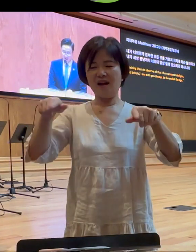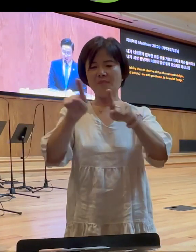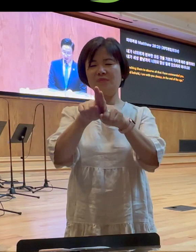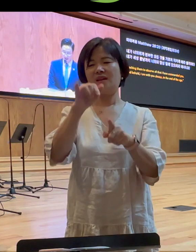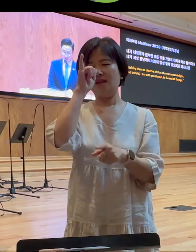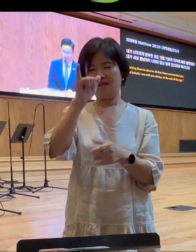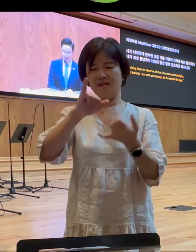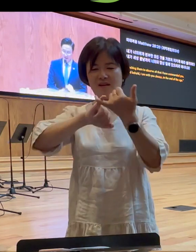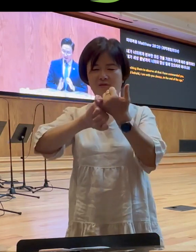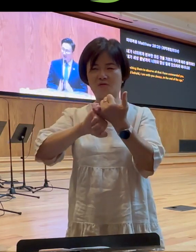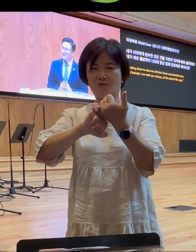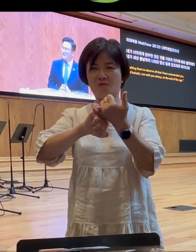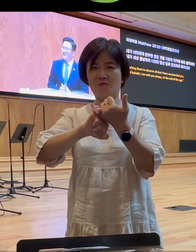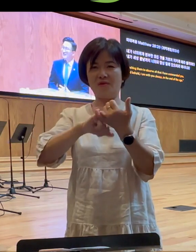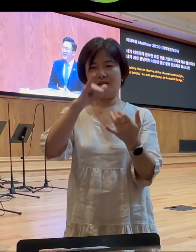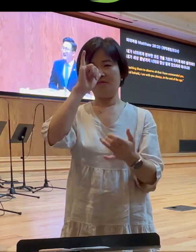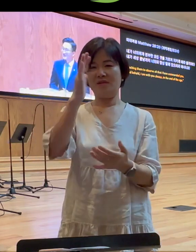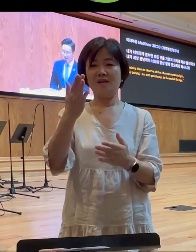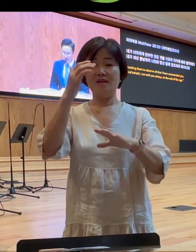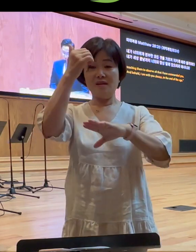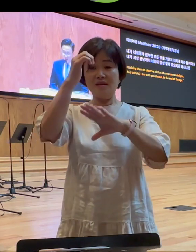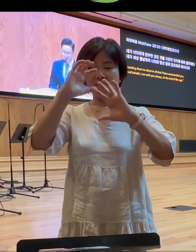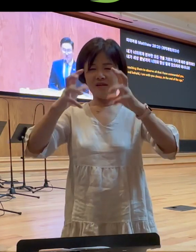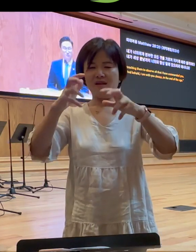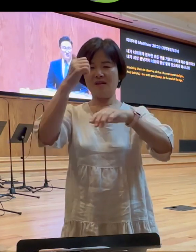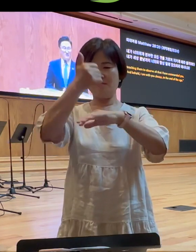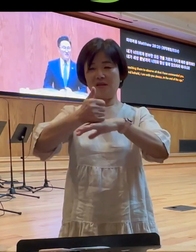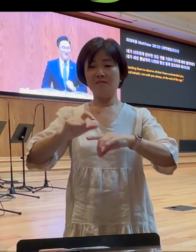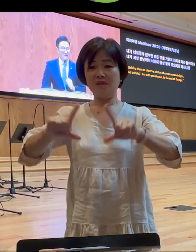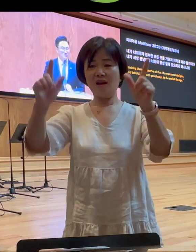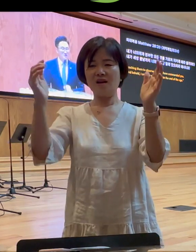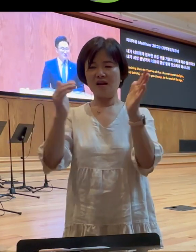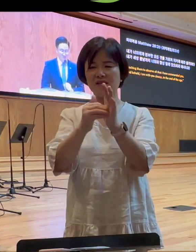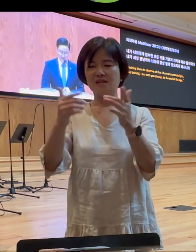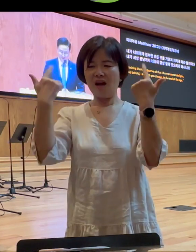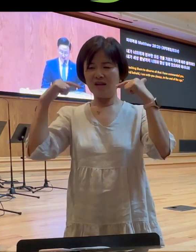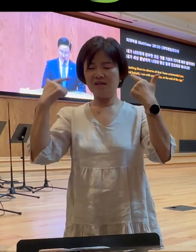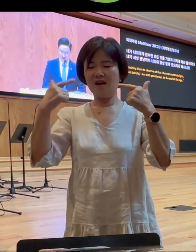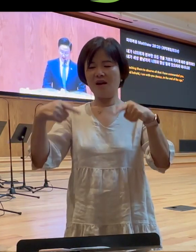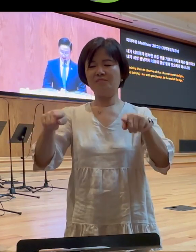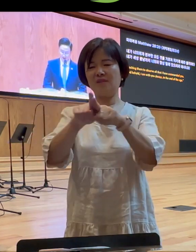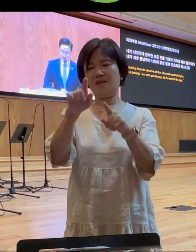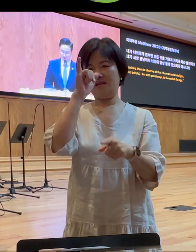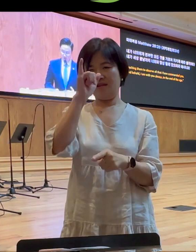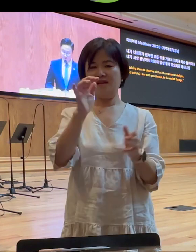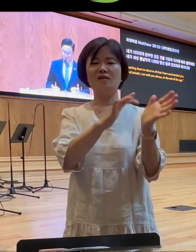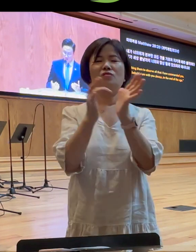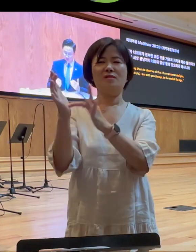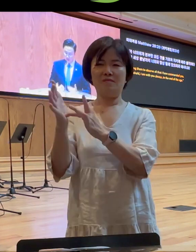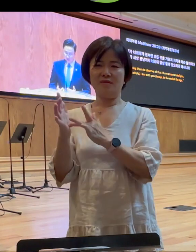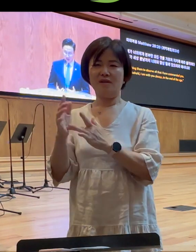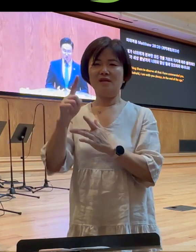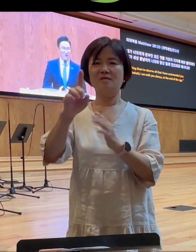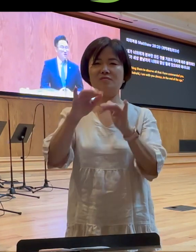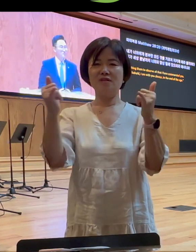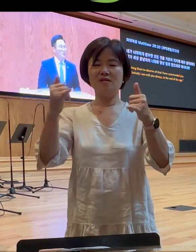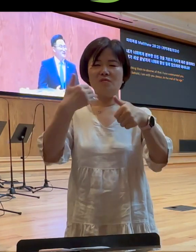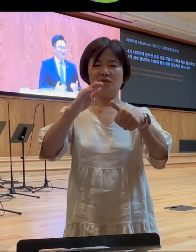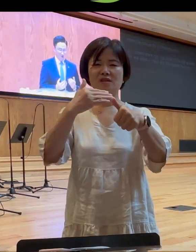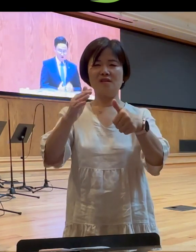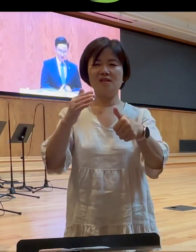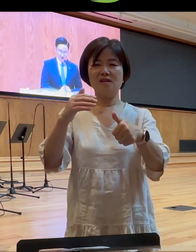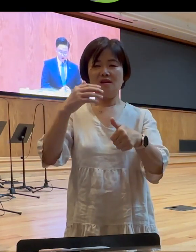있으리라. 세상 끝날까지 항상 함께 하시는 분이 예수님이십니다. 그분이 보내시는 예수의 영